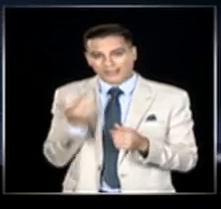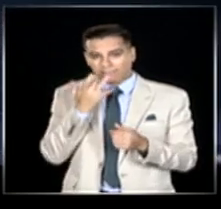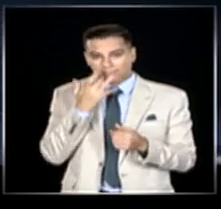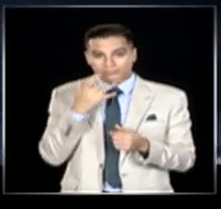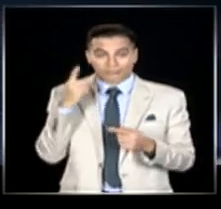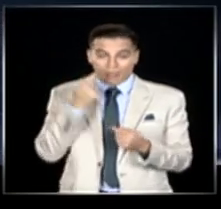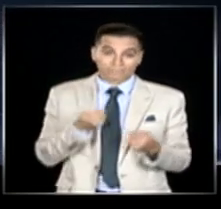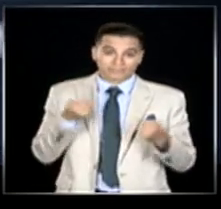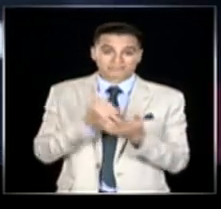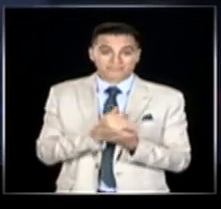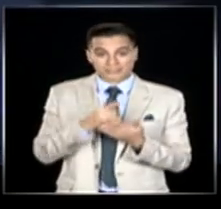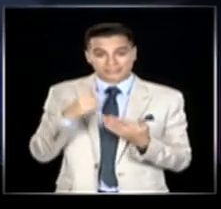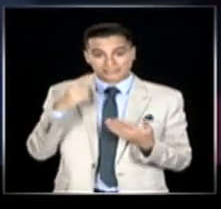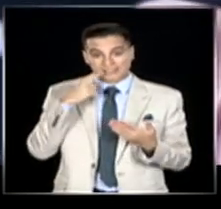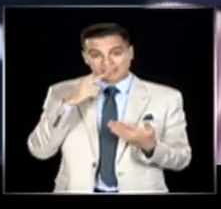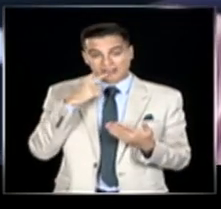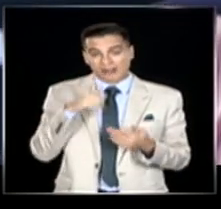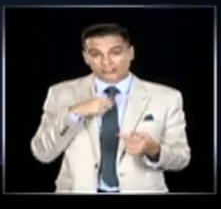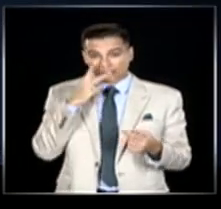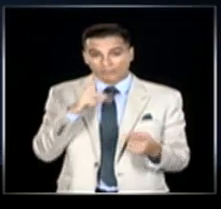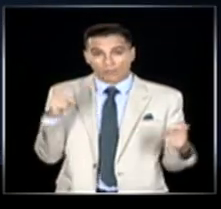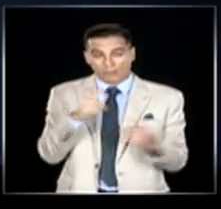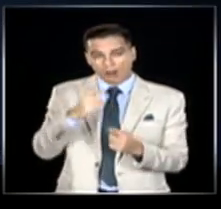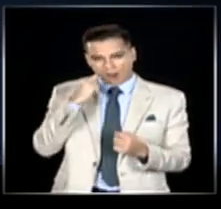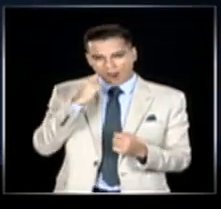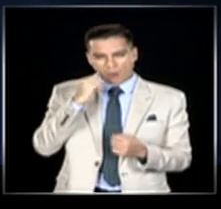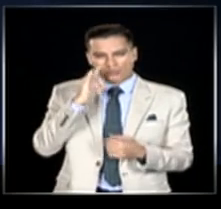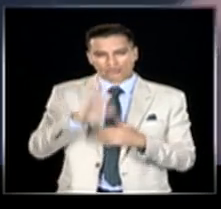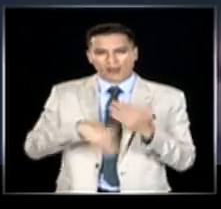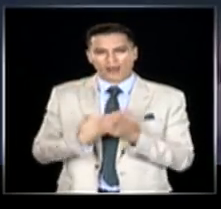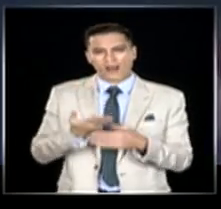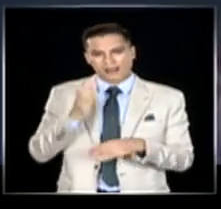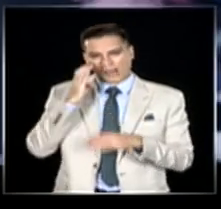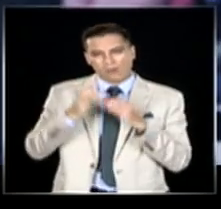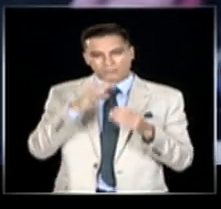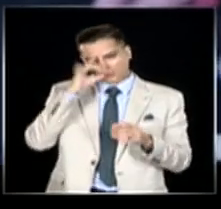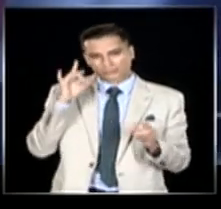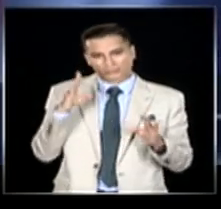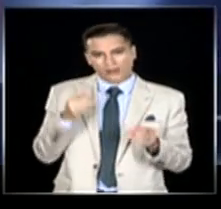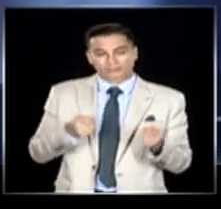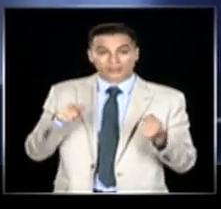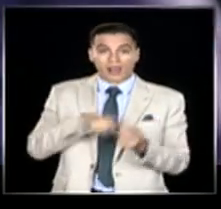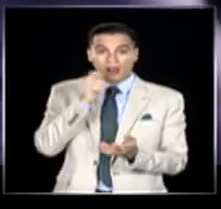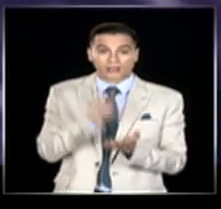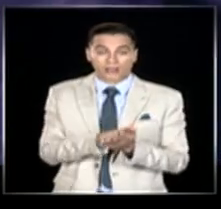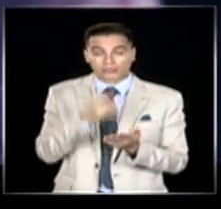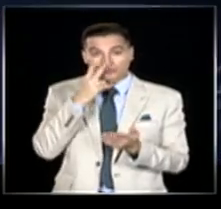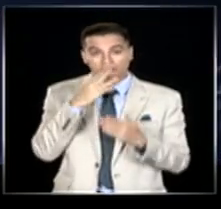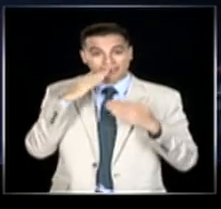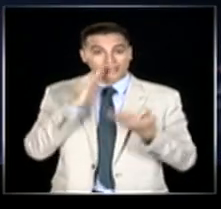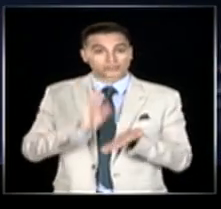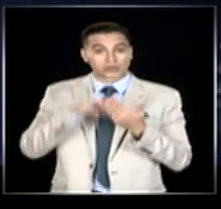مباراة قوية طبعا ومحتاجة تركيز، وان شاء الله نرجع تاني في المباراة في عجلة الحظ. عجلة الحظ وهتكسر انيابا